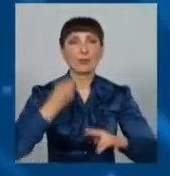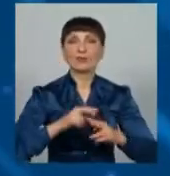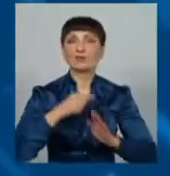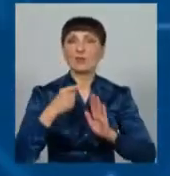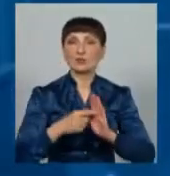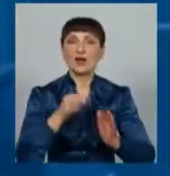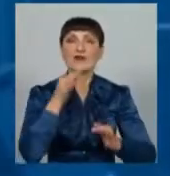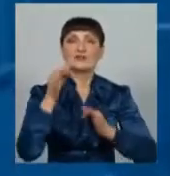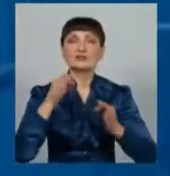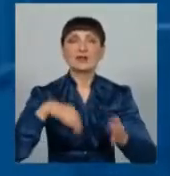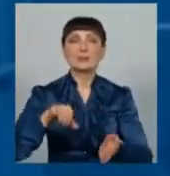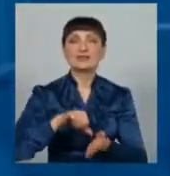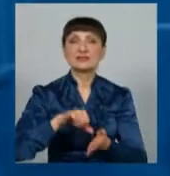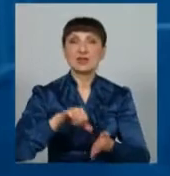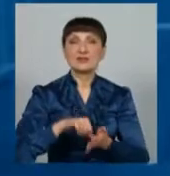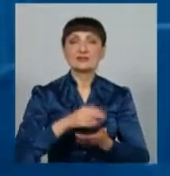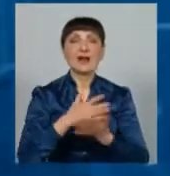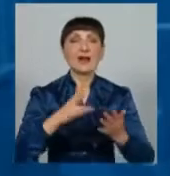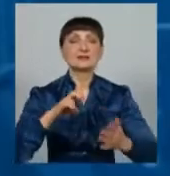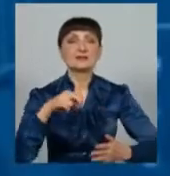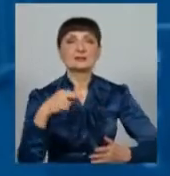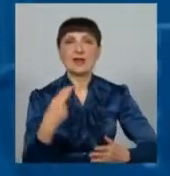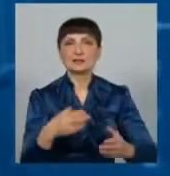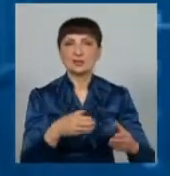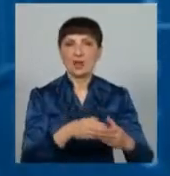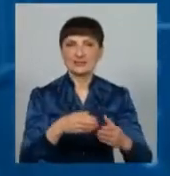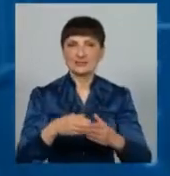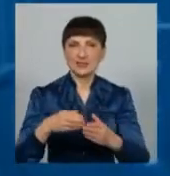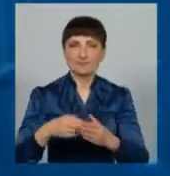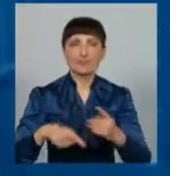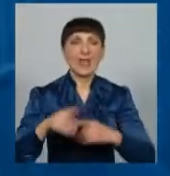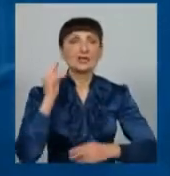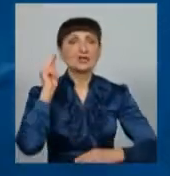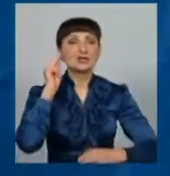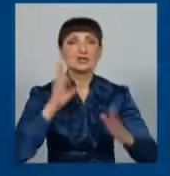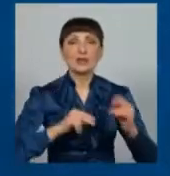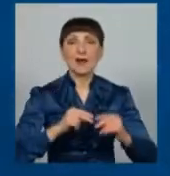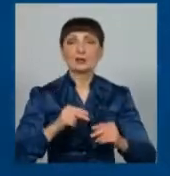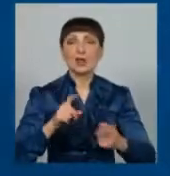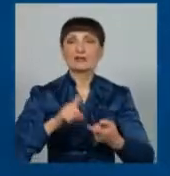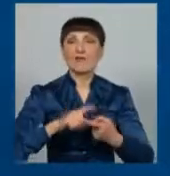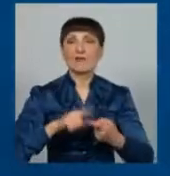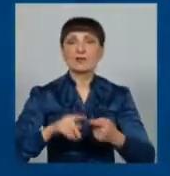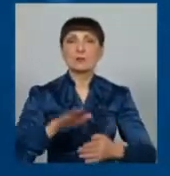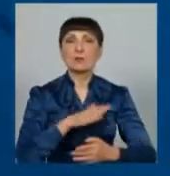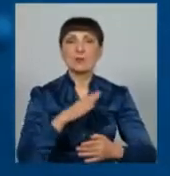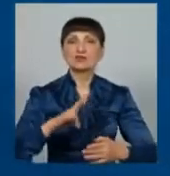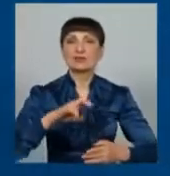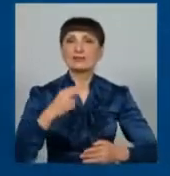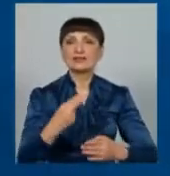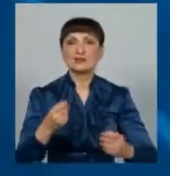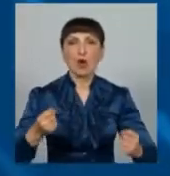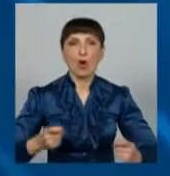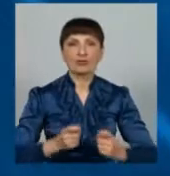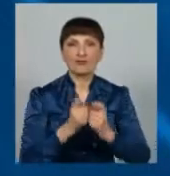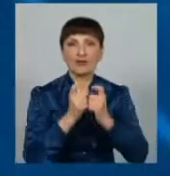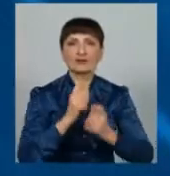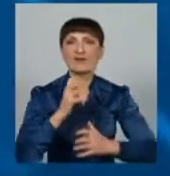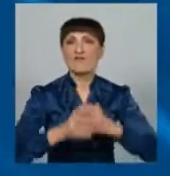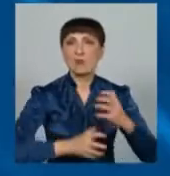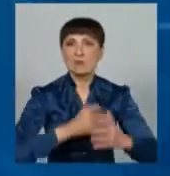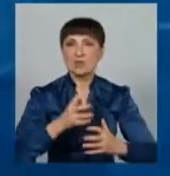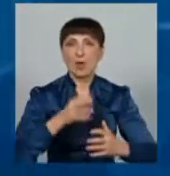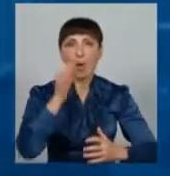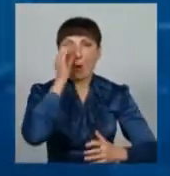поводу высказали представители этнокультурных объединений. Они считают, что на фоне межнациональных конфликтов, которые не утихают в мире,